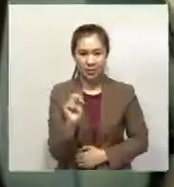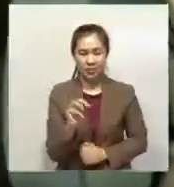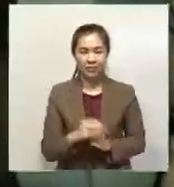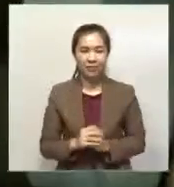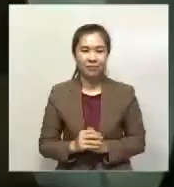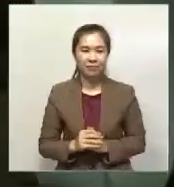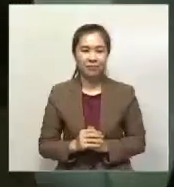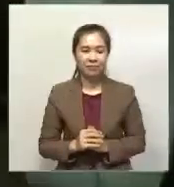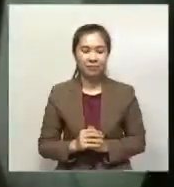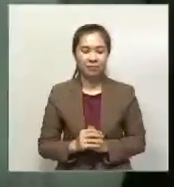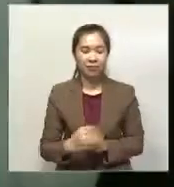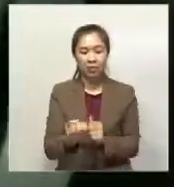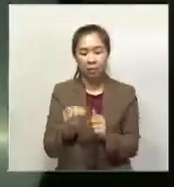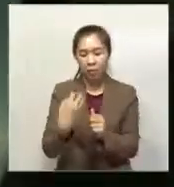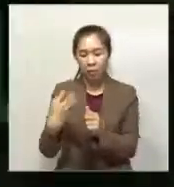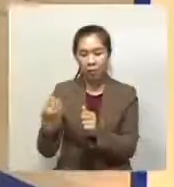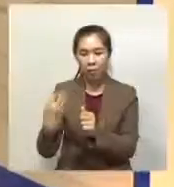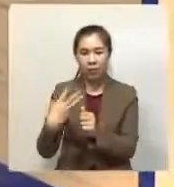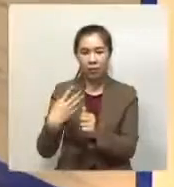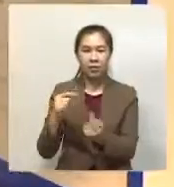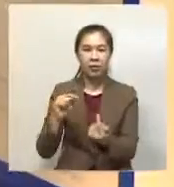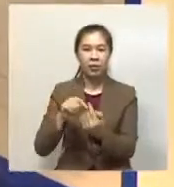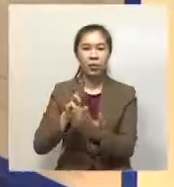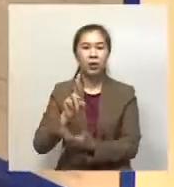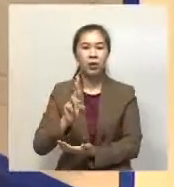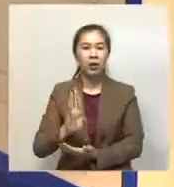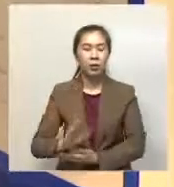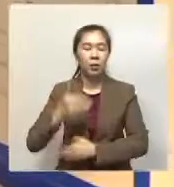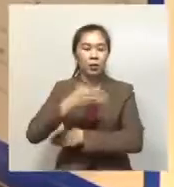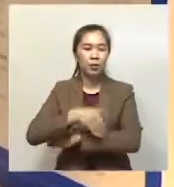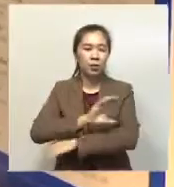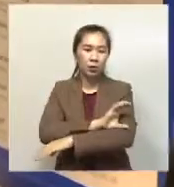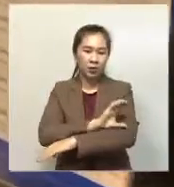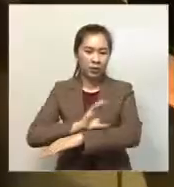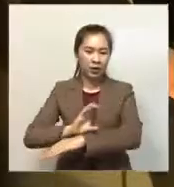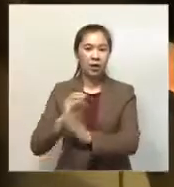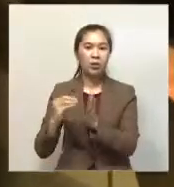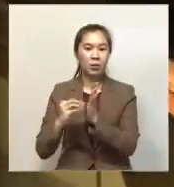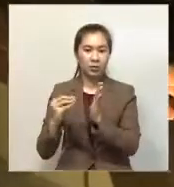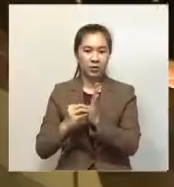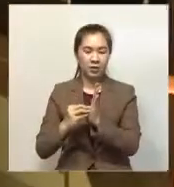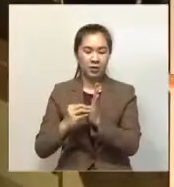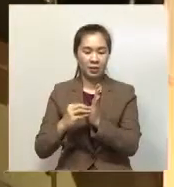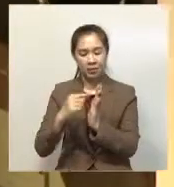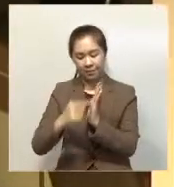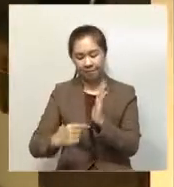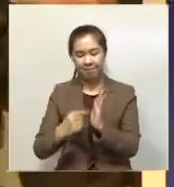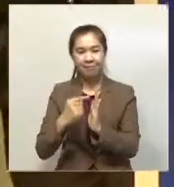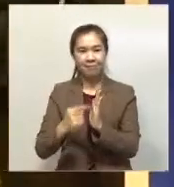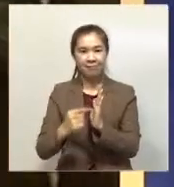รับฟังบรรยายสรุปเกี่ยวกับโครงข่ายระบบรถไฟฟ้าขนส่งมวลชนในเขตกรุงเทพมหานครและปริมณฑ